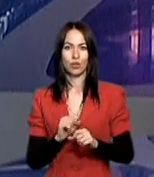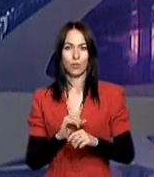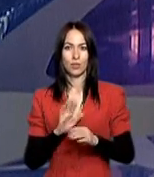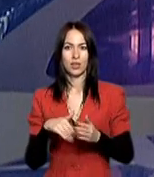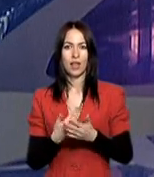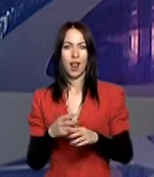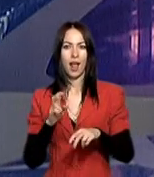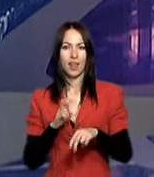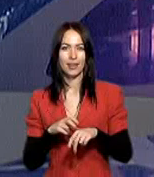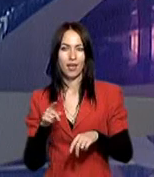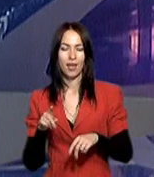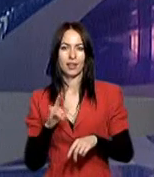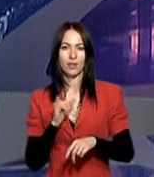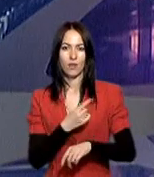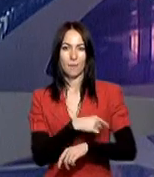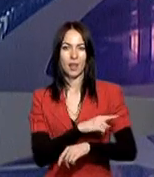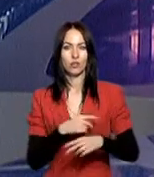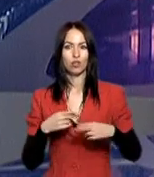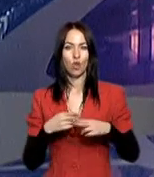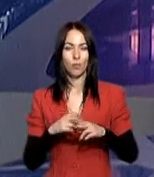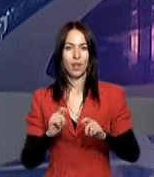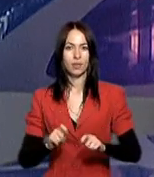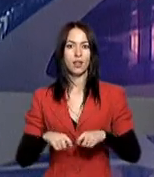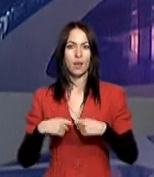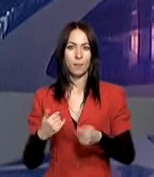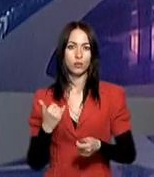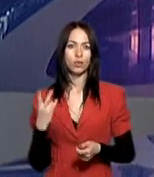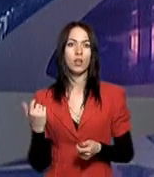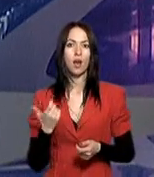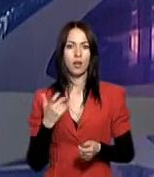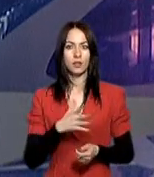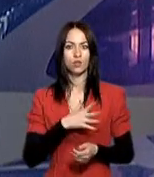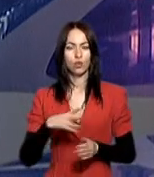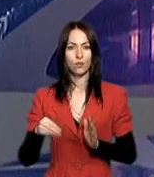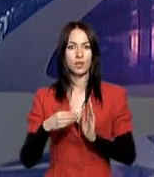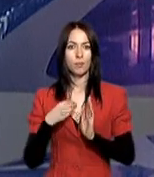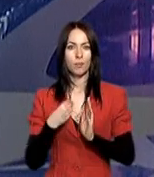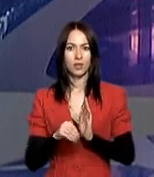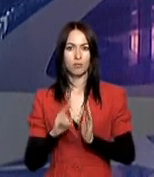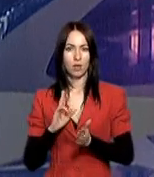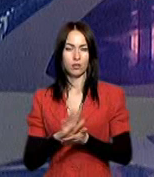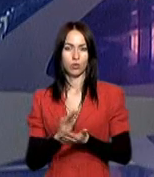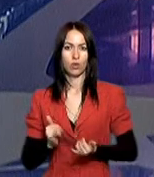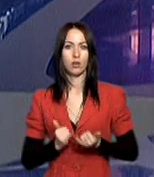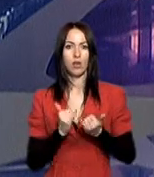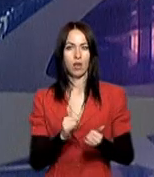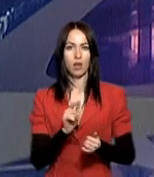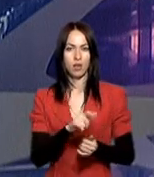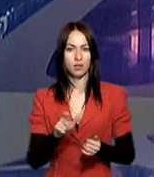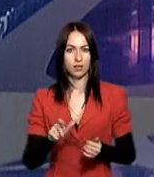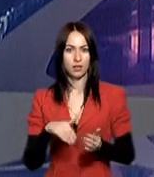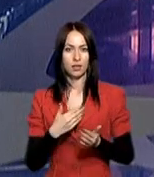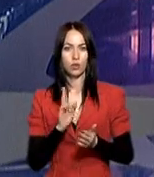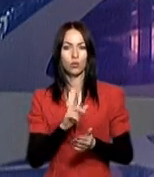для лікарів та медичне обладнання передали сьогодні на Харківщину. Все придбали меценати для лікарень, які прийматимуть людей із